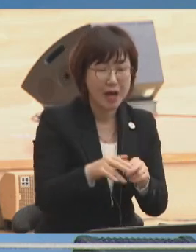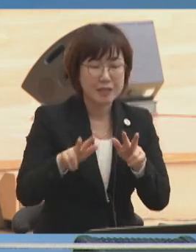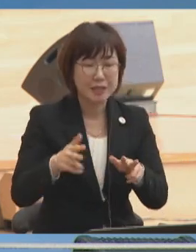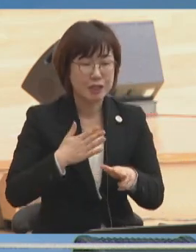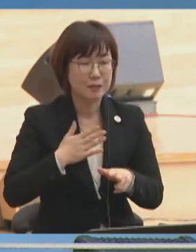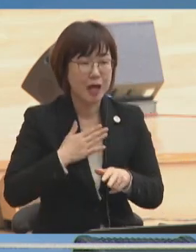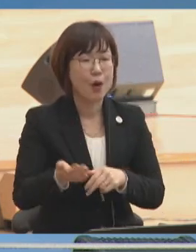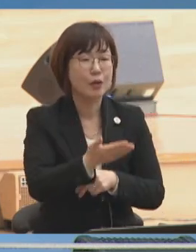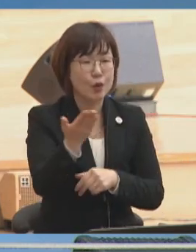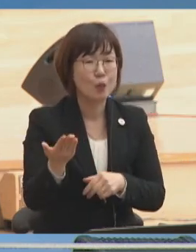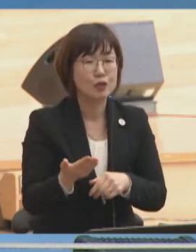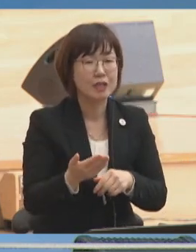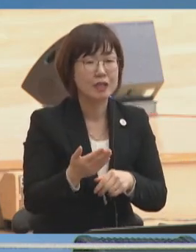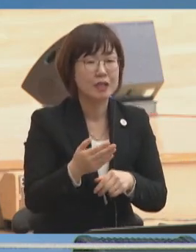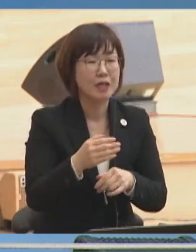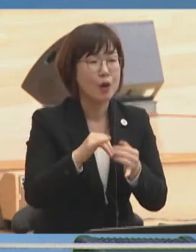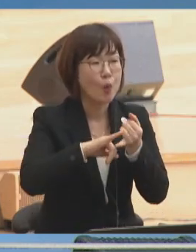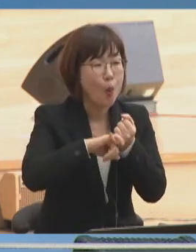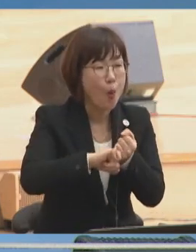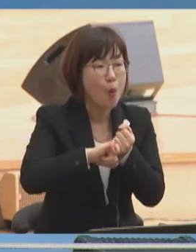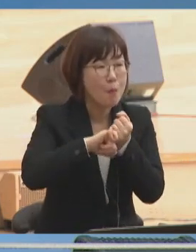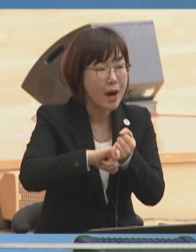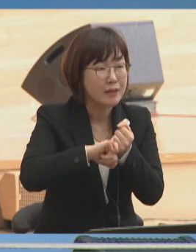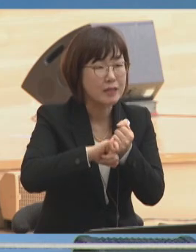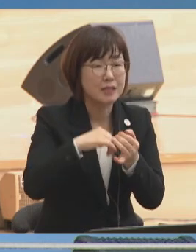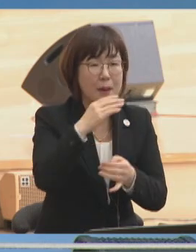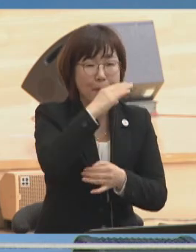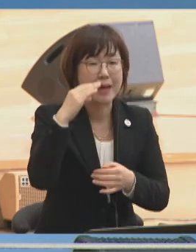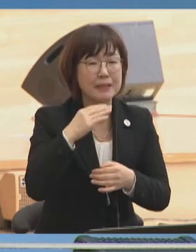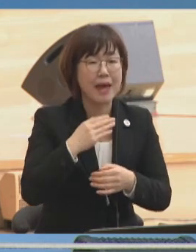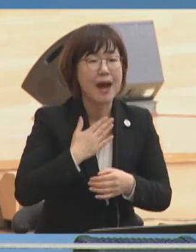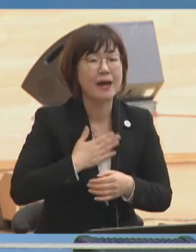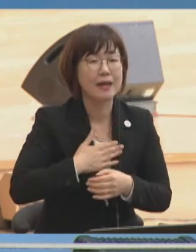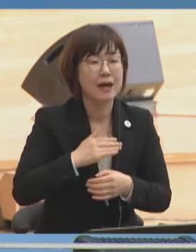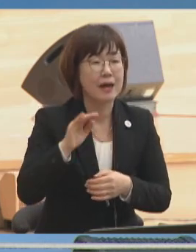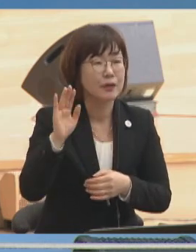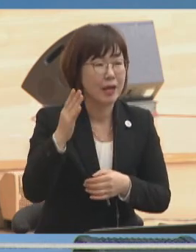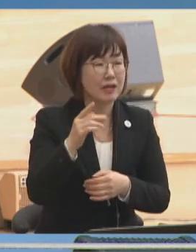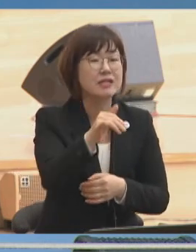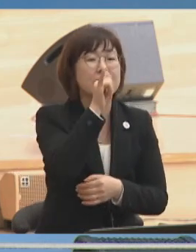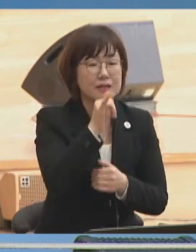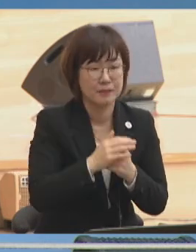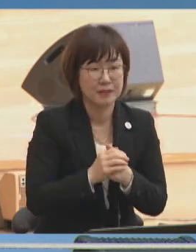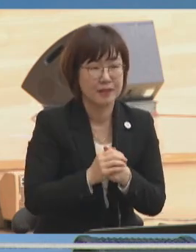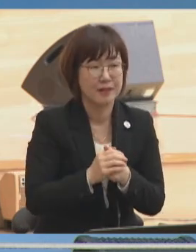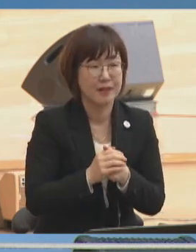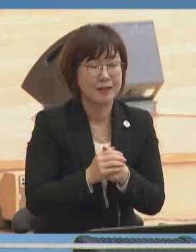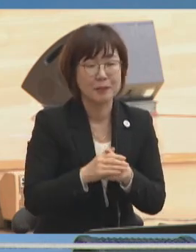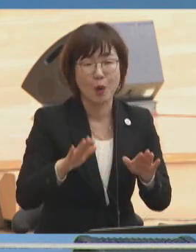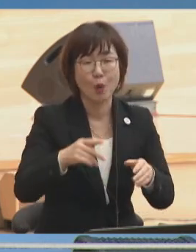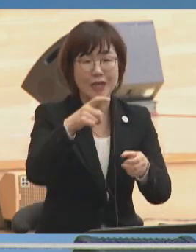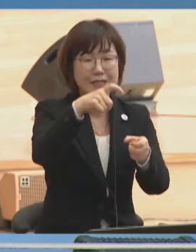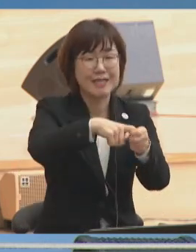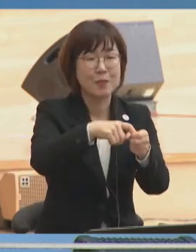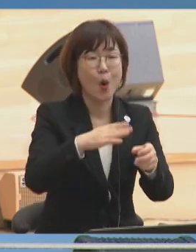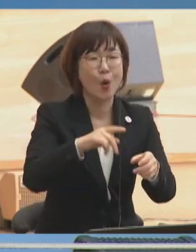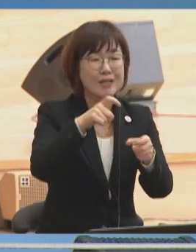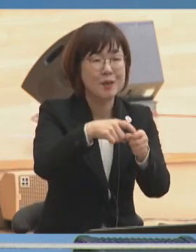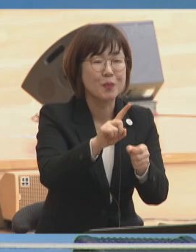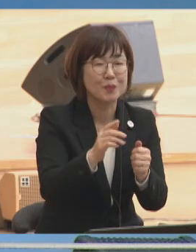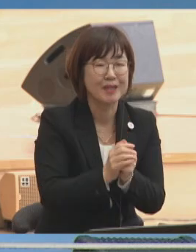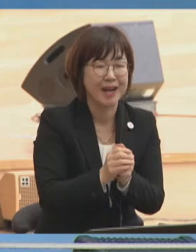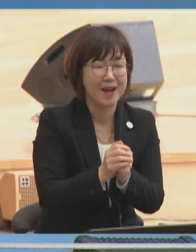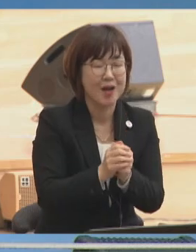알아야 될 게 뭘까요? 그래서 오늘 제가 재미삼아 설교 제목을 오병이어 똑띠 알기 막 그렇게